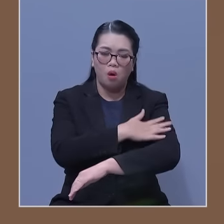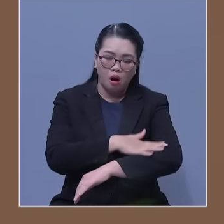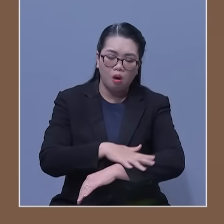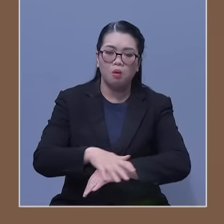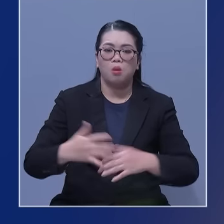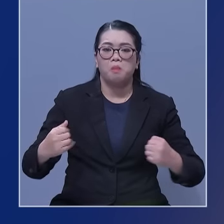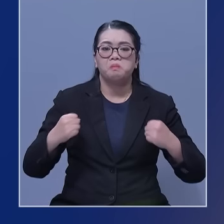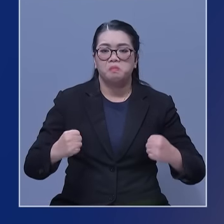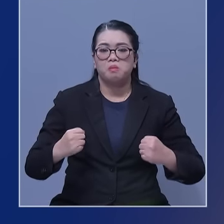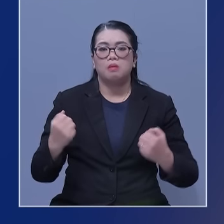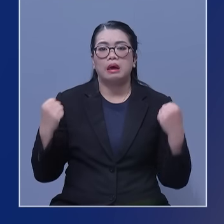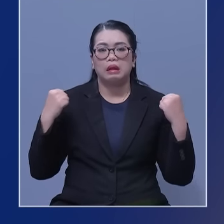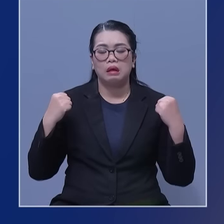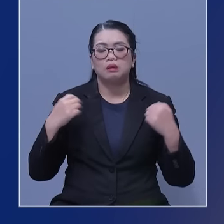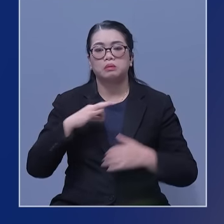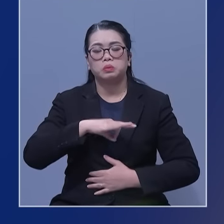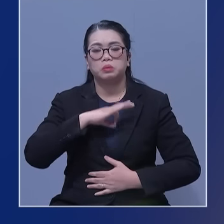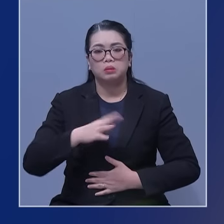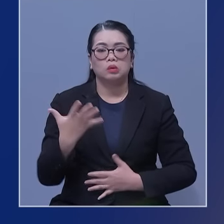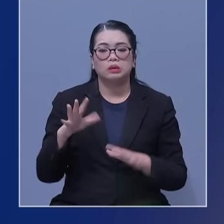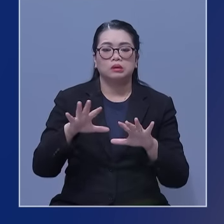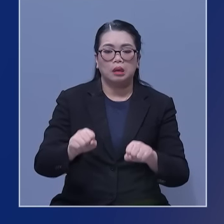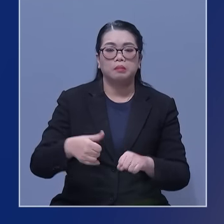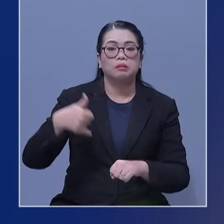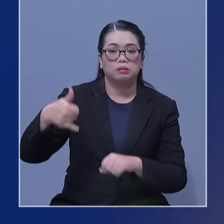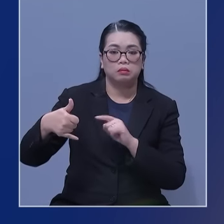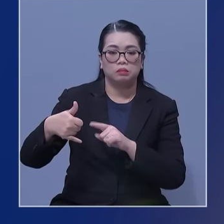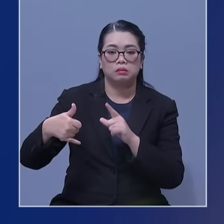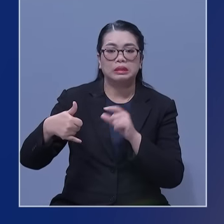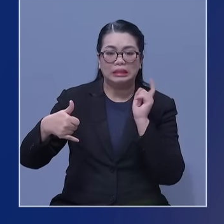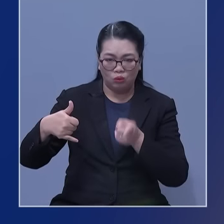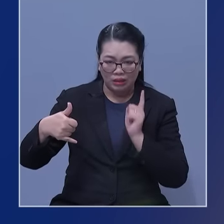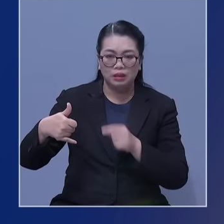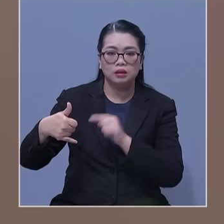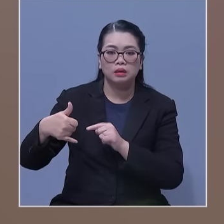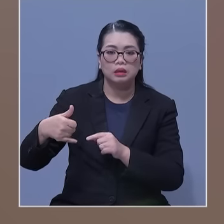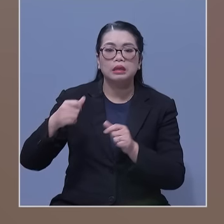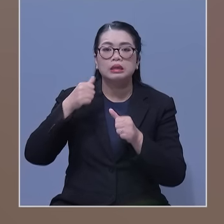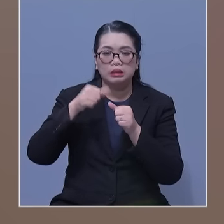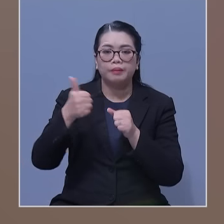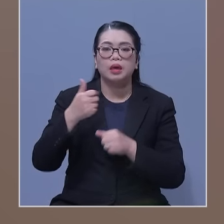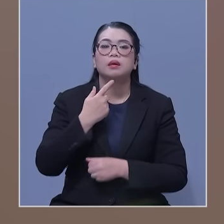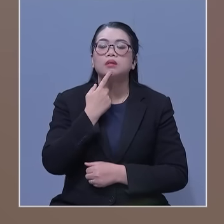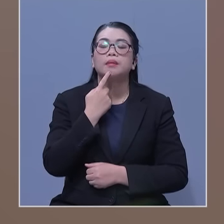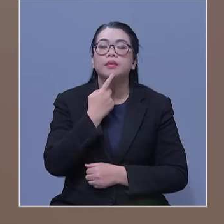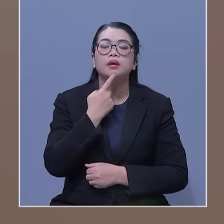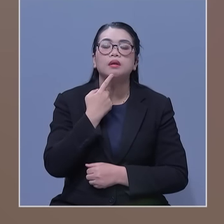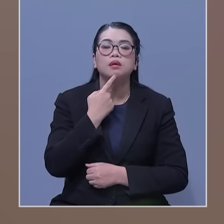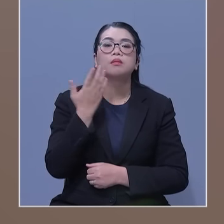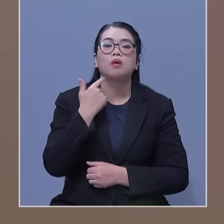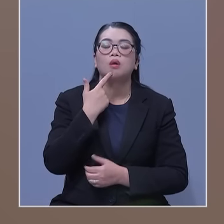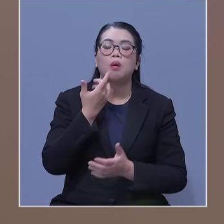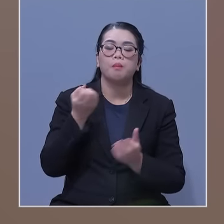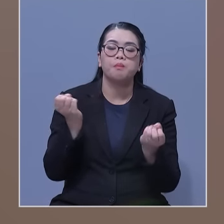ขึ้นยืนยันว่าคนที่ถูกจับคือเสียแป้งตัวจริงค่ะพี่ชายบอกว่าจำแผลที่คางได้เนื่องจากน้องชายเคย